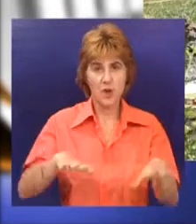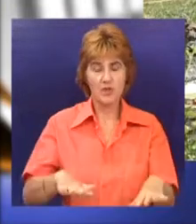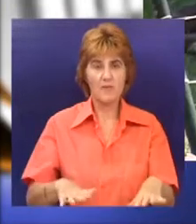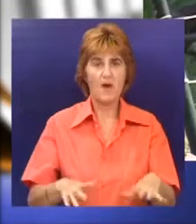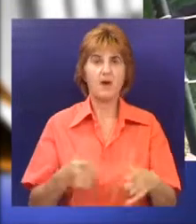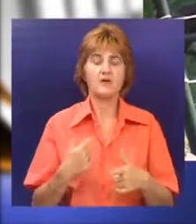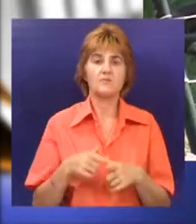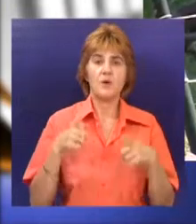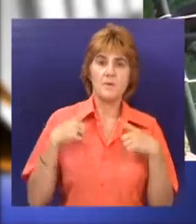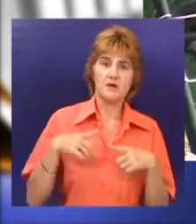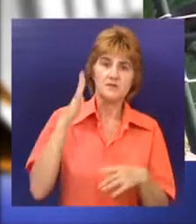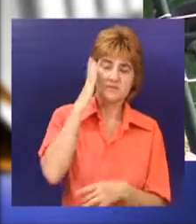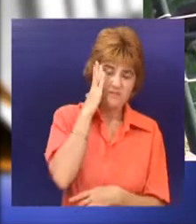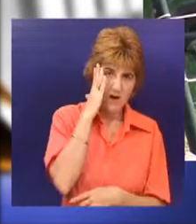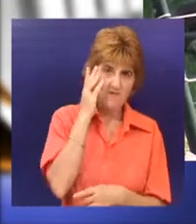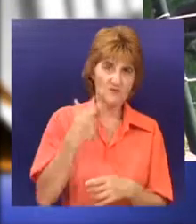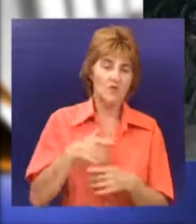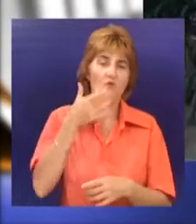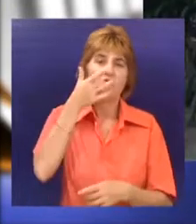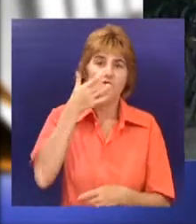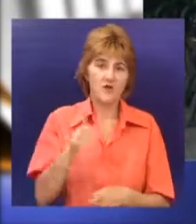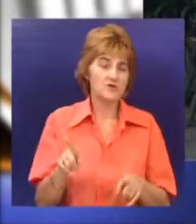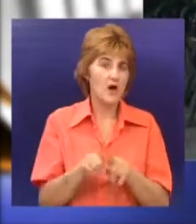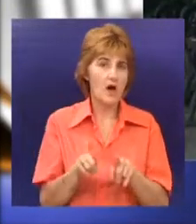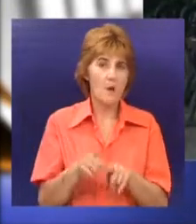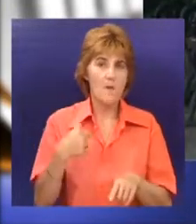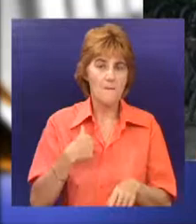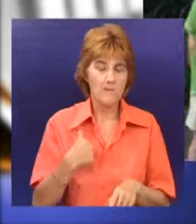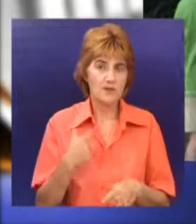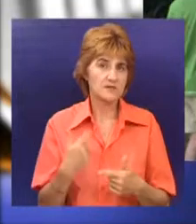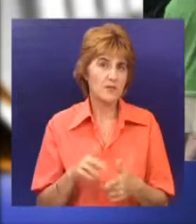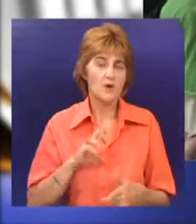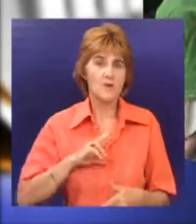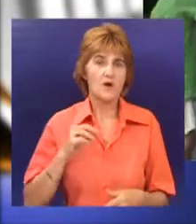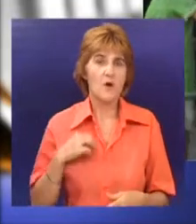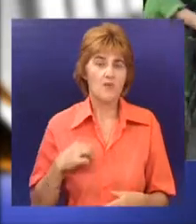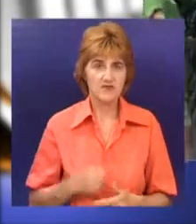hladu i provode vreme spavajući, baš kao što bismo i mi radili da nemamo obaveze.